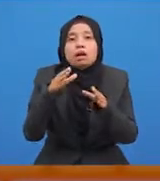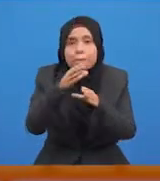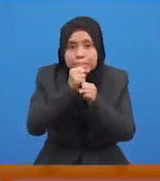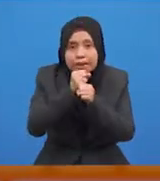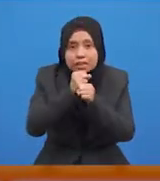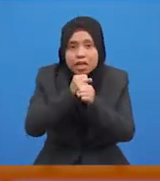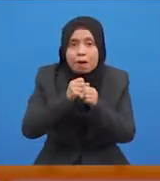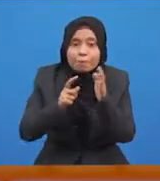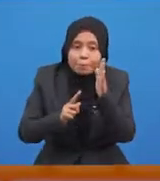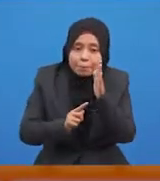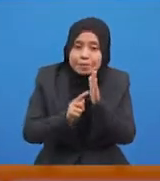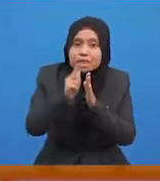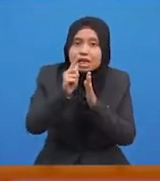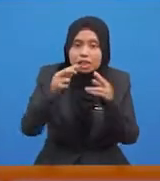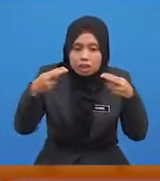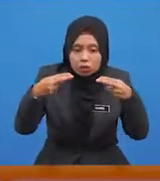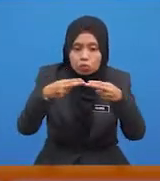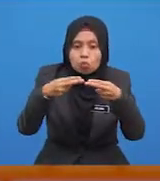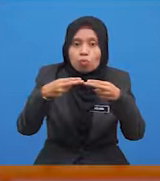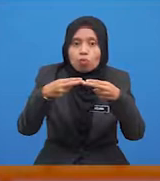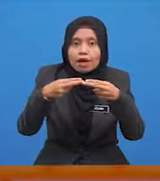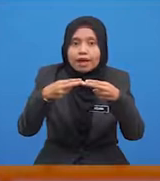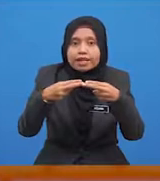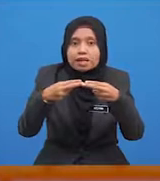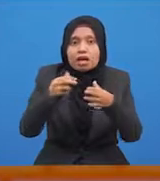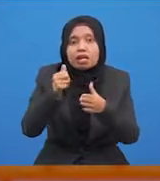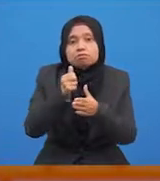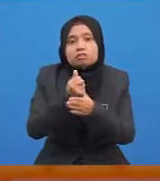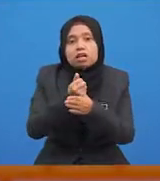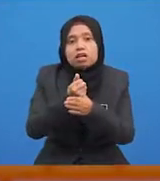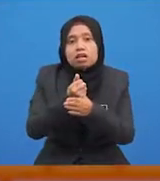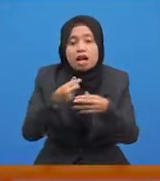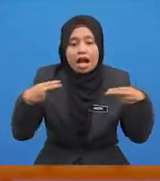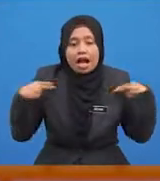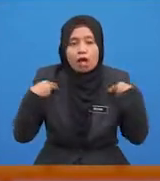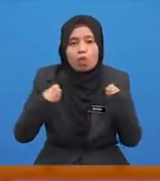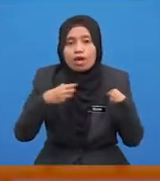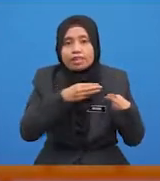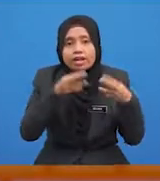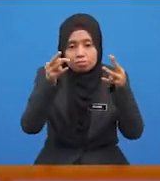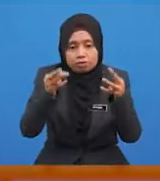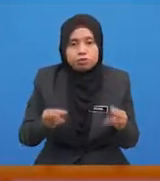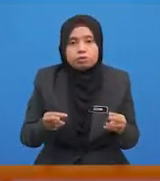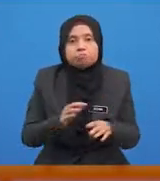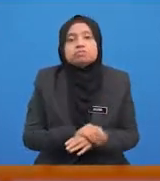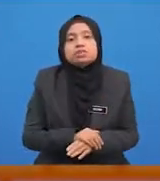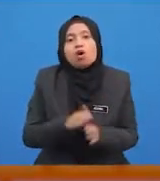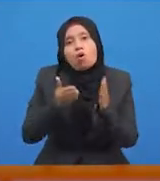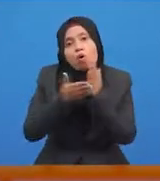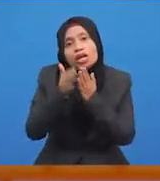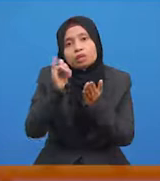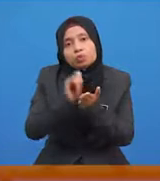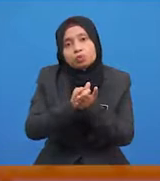dapat meningkatkan hubungan sosial antara manusia dan haiwan. Oleh